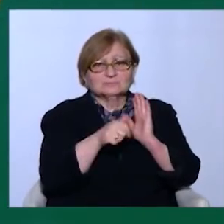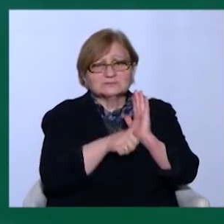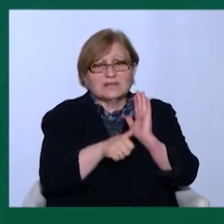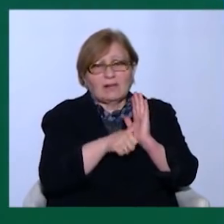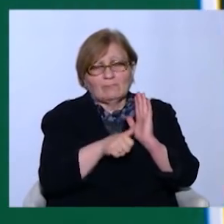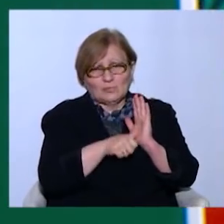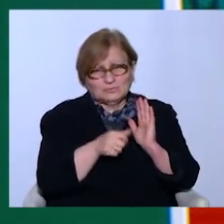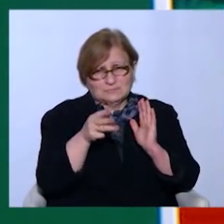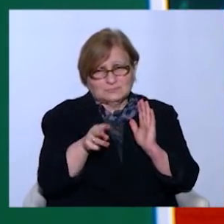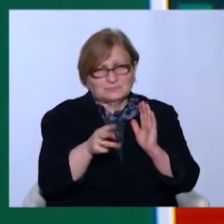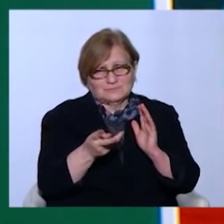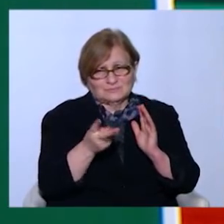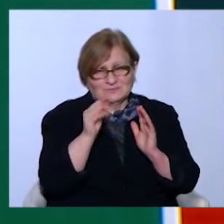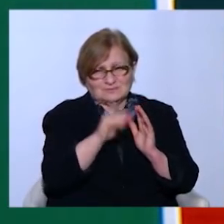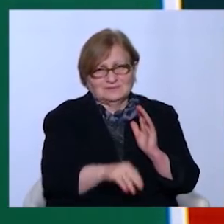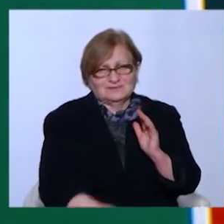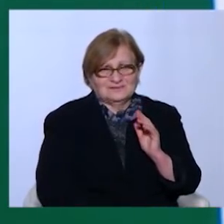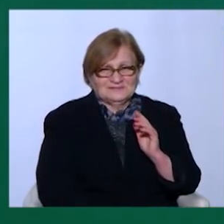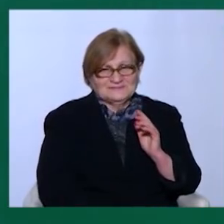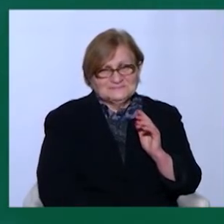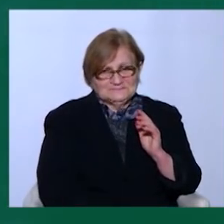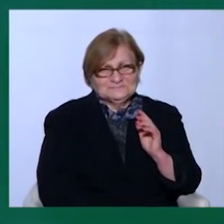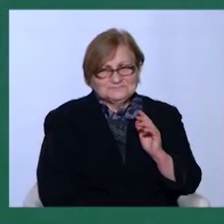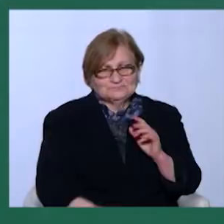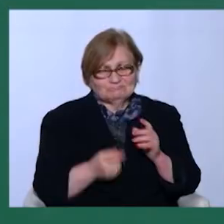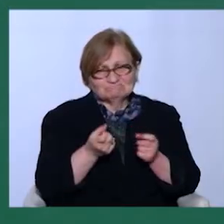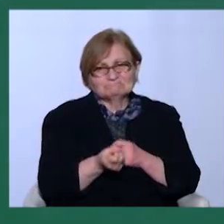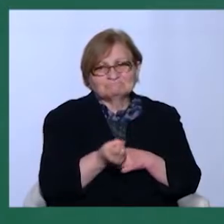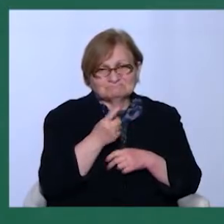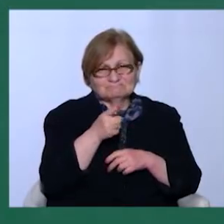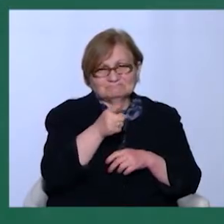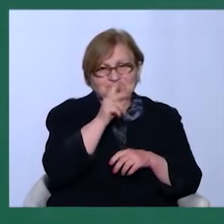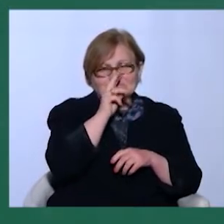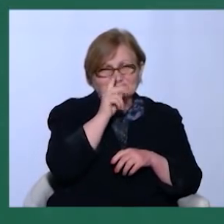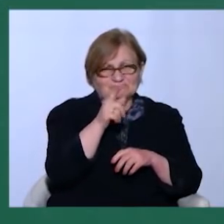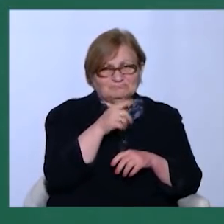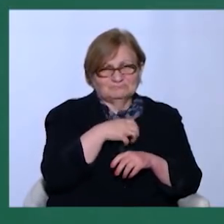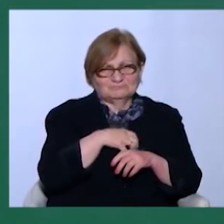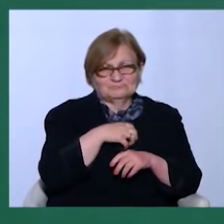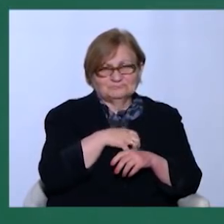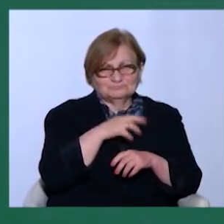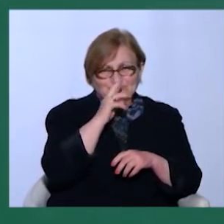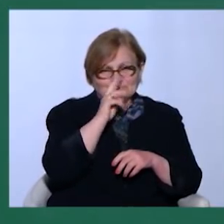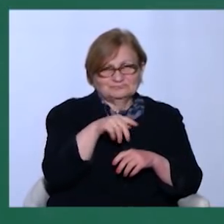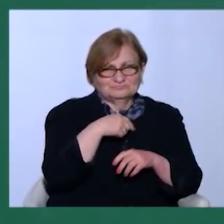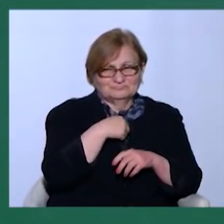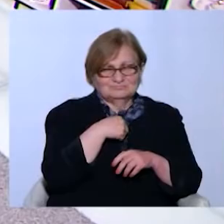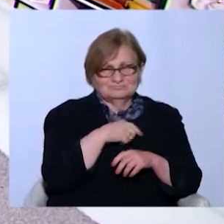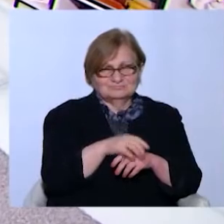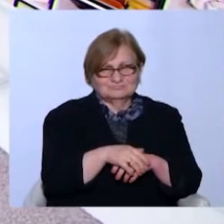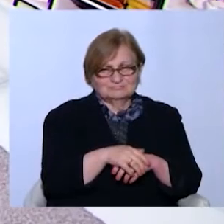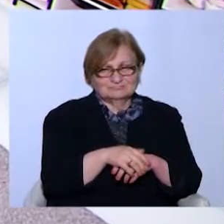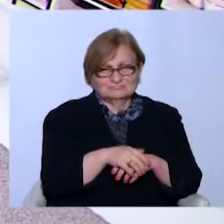ხომ 60 წუთია. და აი სად იყო თურმე აქ მთავარი რამ ჩადებული ამოცანაში,